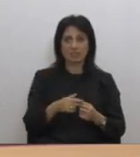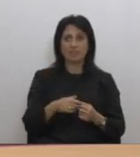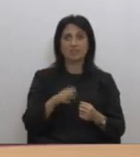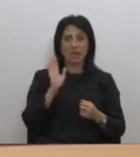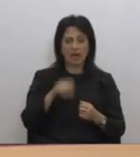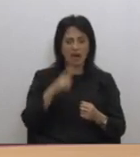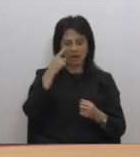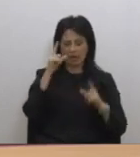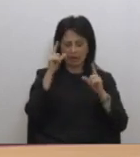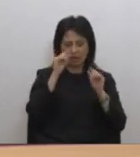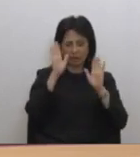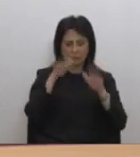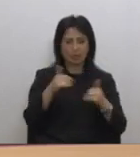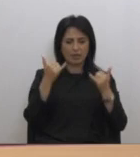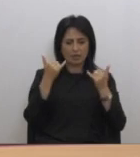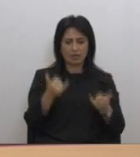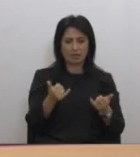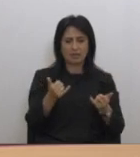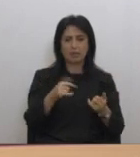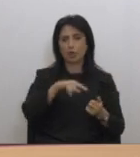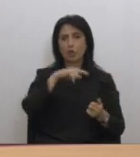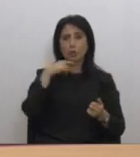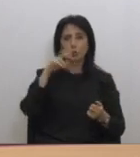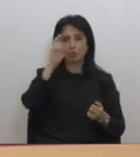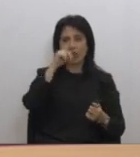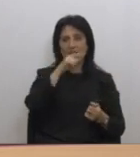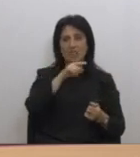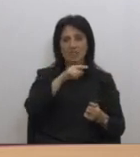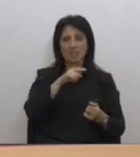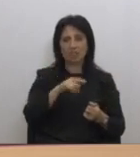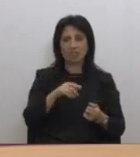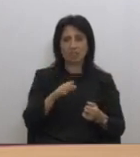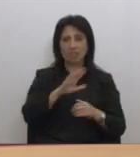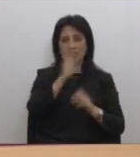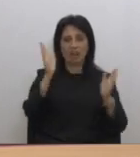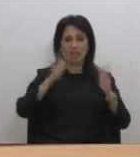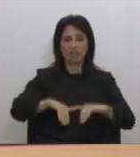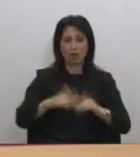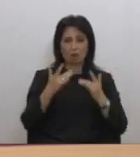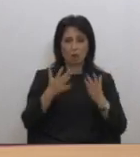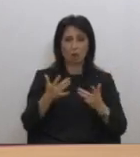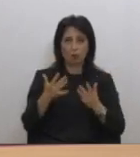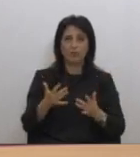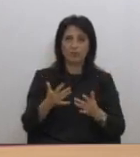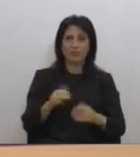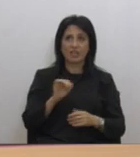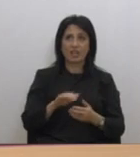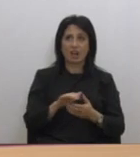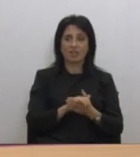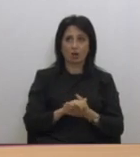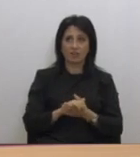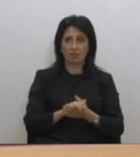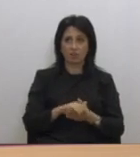თვალს დავხუჭავ, რომ დღეს რუსულმა ხელისუფლებამ ჩააგდო ყველა მოთხოვნა ევროკავშირის